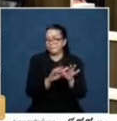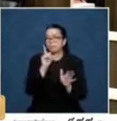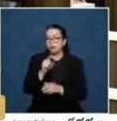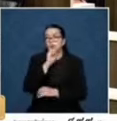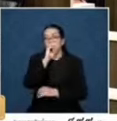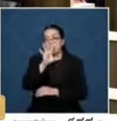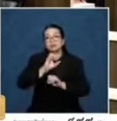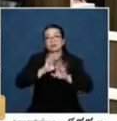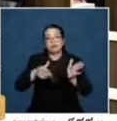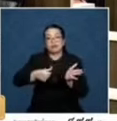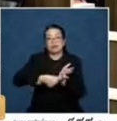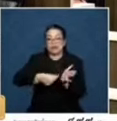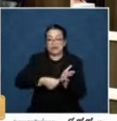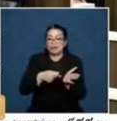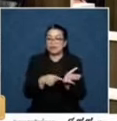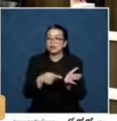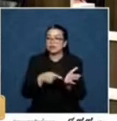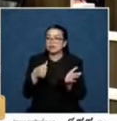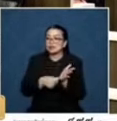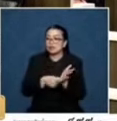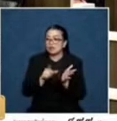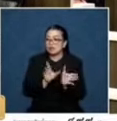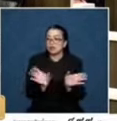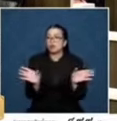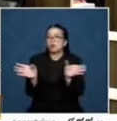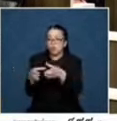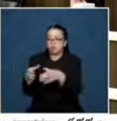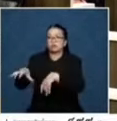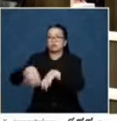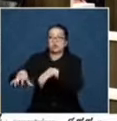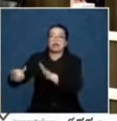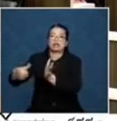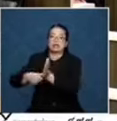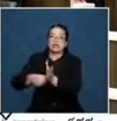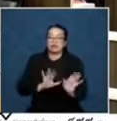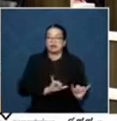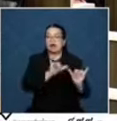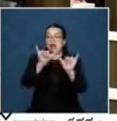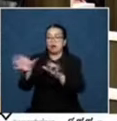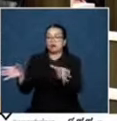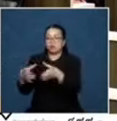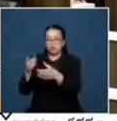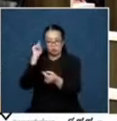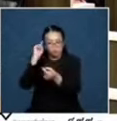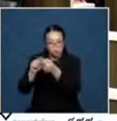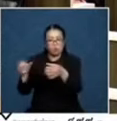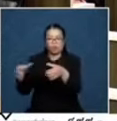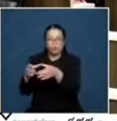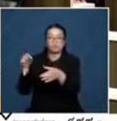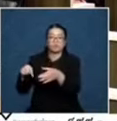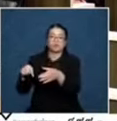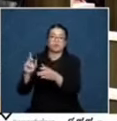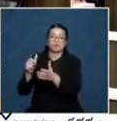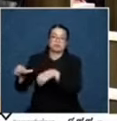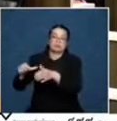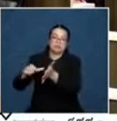ครับว่าเป็นการใช้หนี้จัดให้ไปอยู่ในหมวดการบริหารจัดการหนี้ไปเลยครับให้มันตรงปกและ